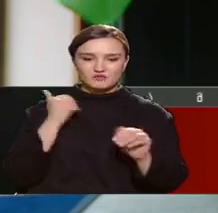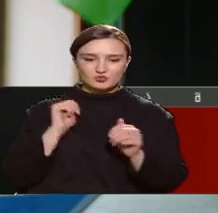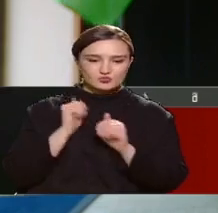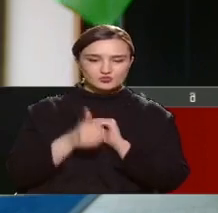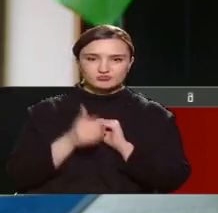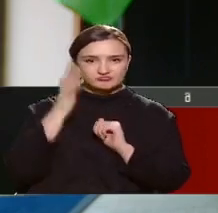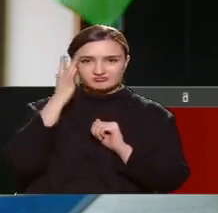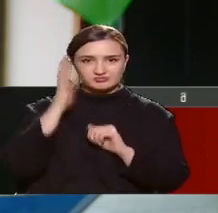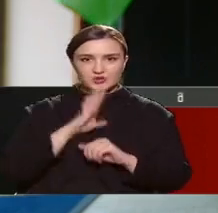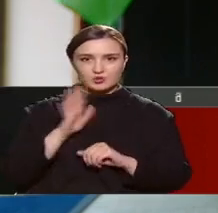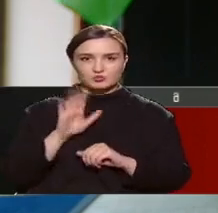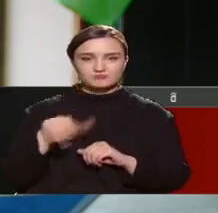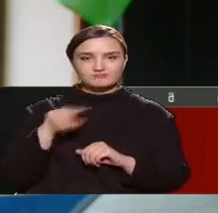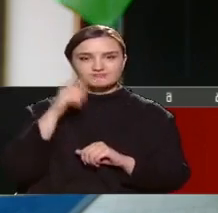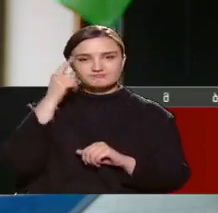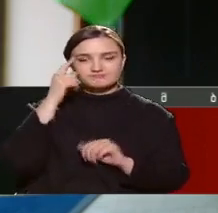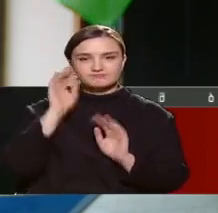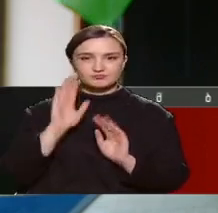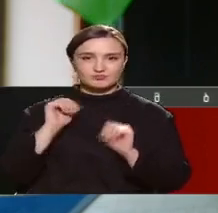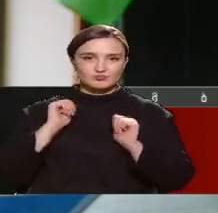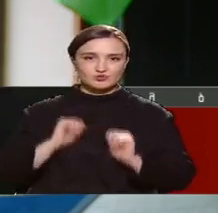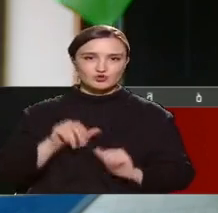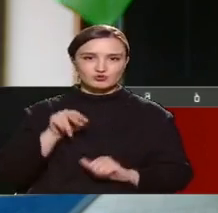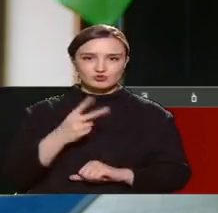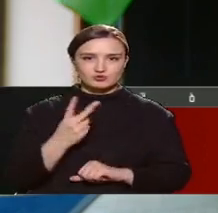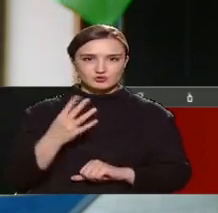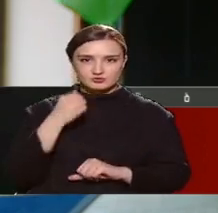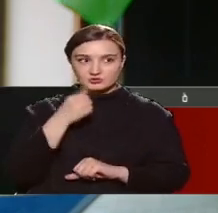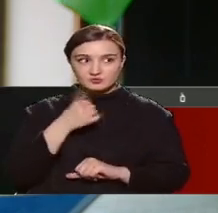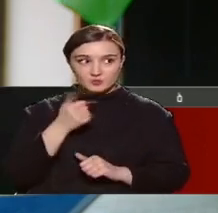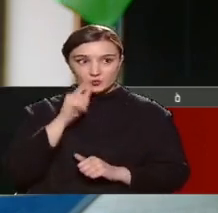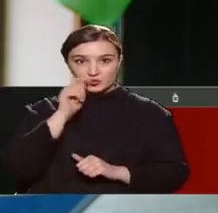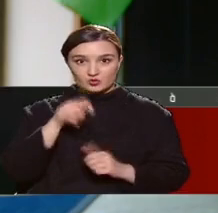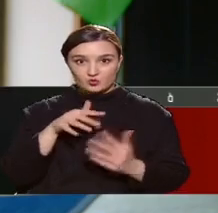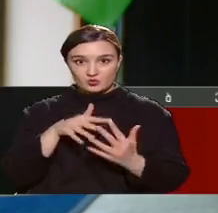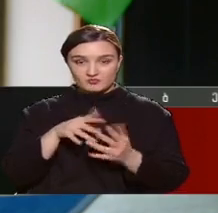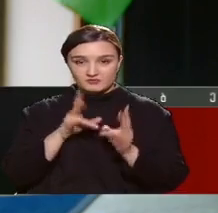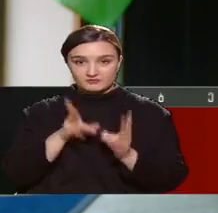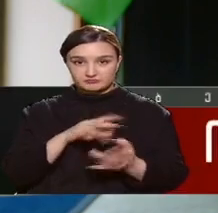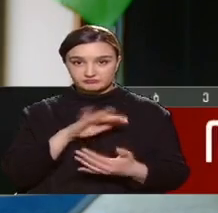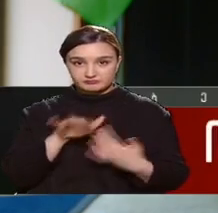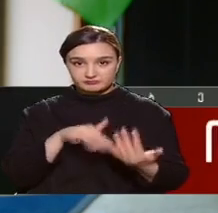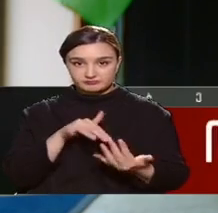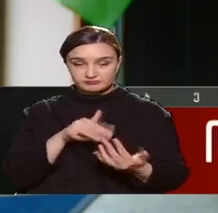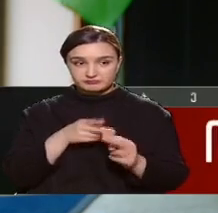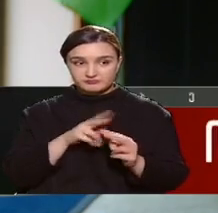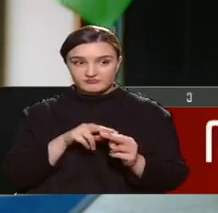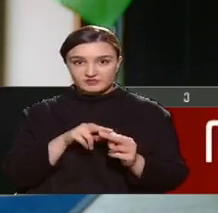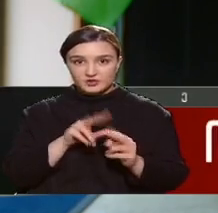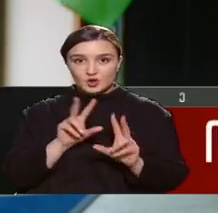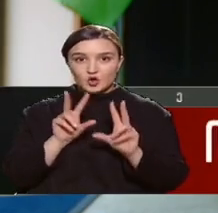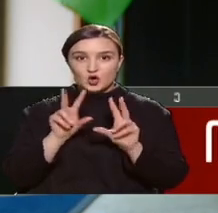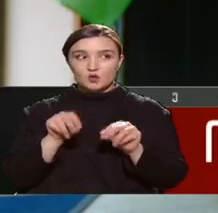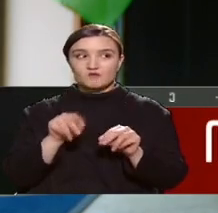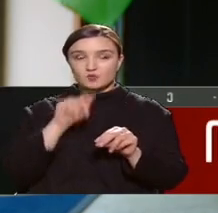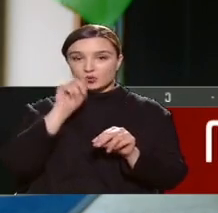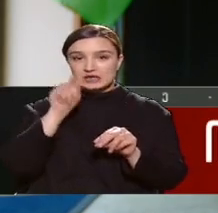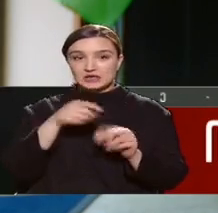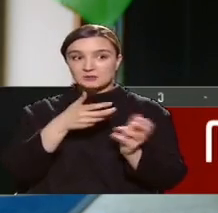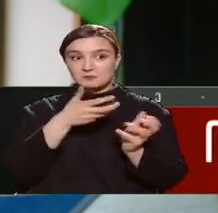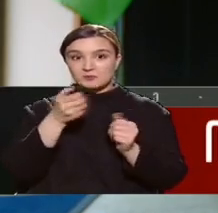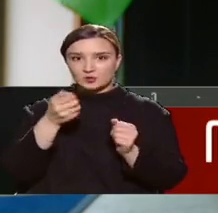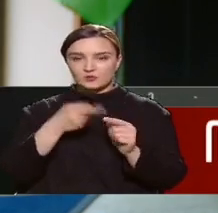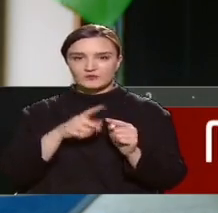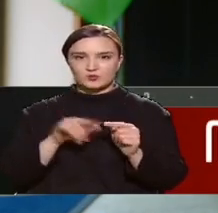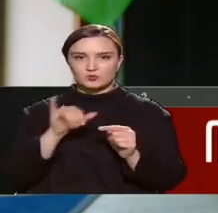იმიტომ რომ 24 წელზე იყო ეს დაგეგმილი, მაგრამ აი უკრაინაში ომმა და იმაც დაპირება, რომელიც უკრაინამ მიიღო, გასნა